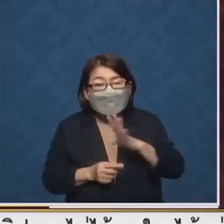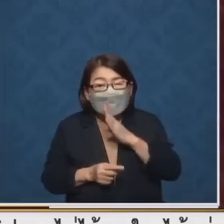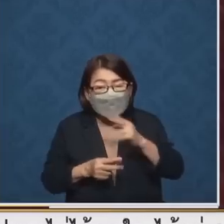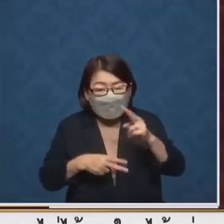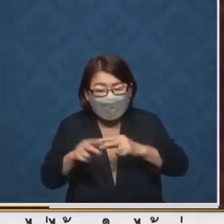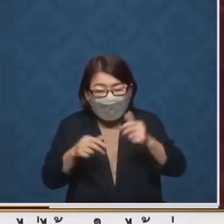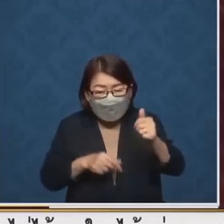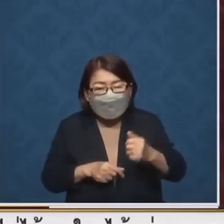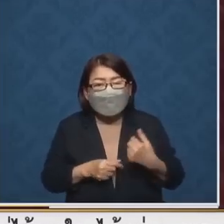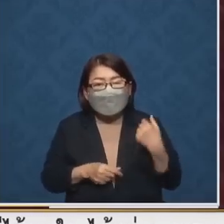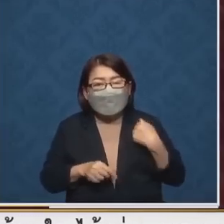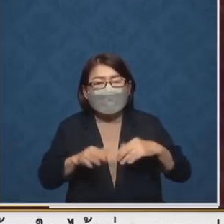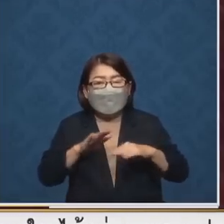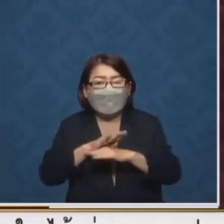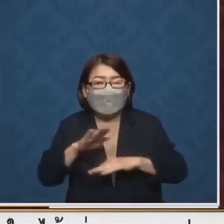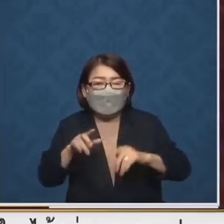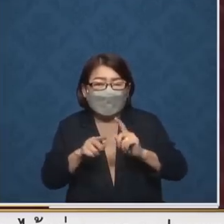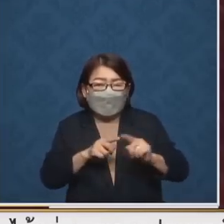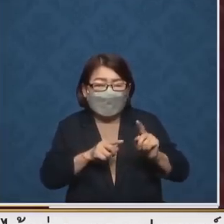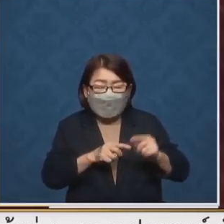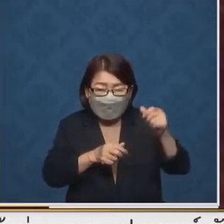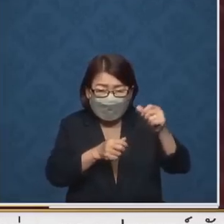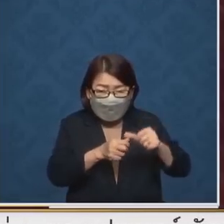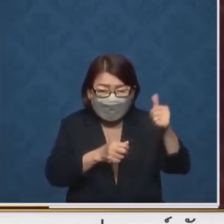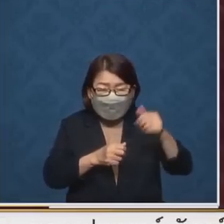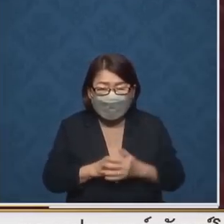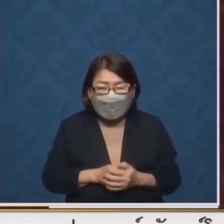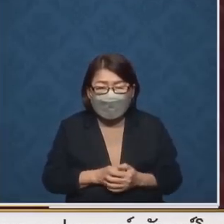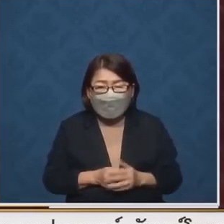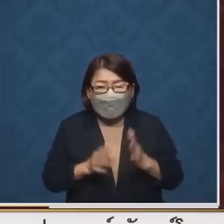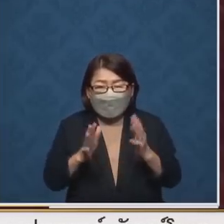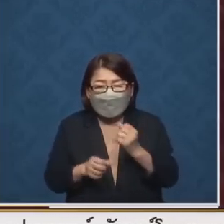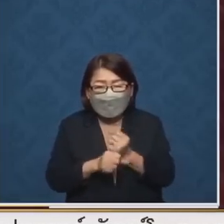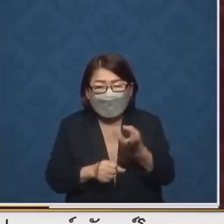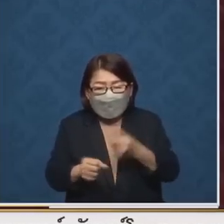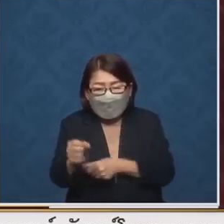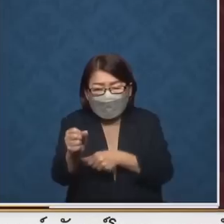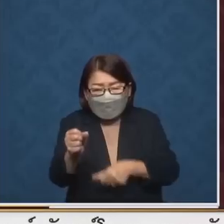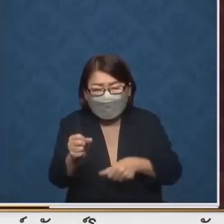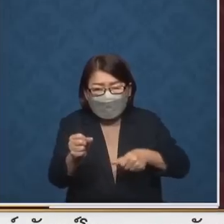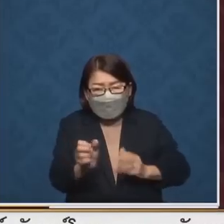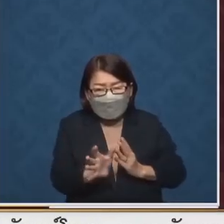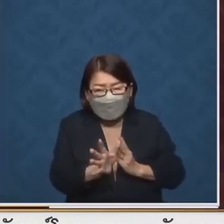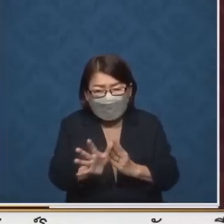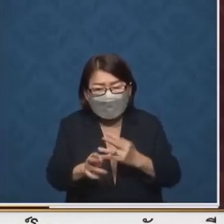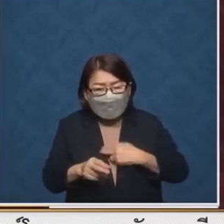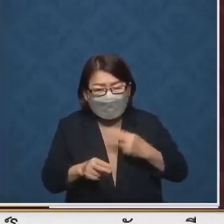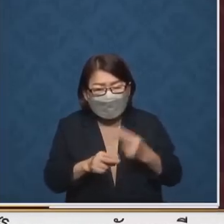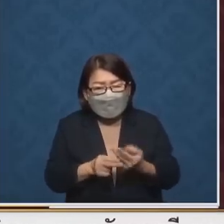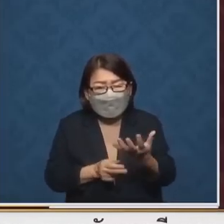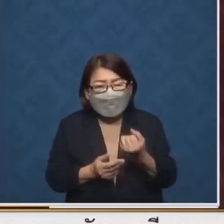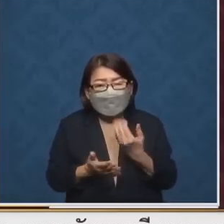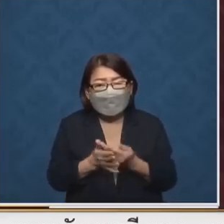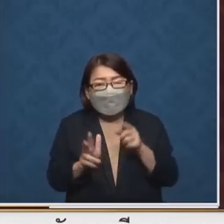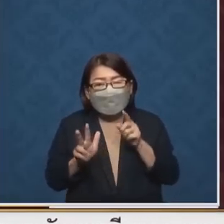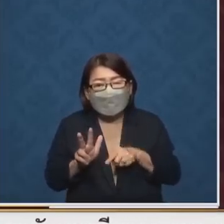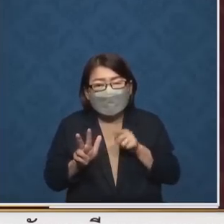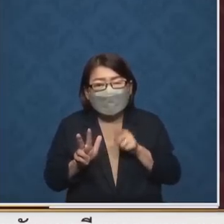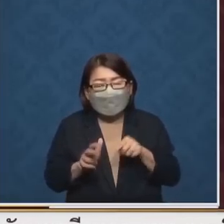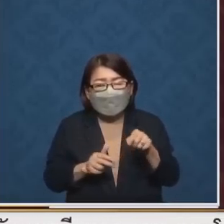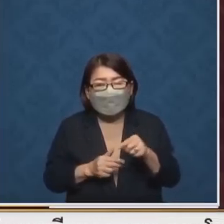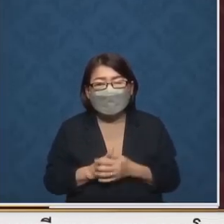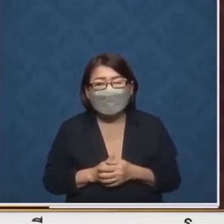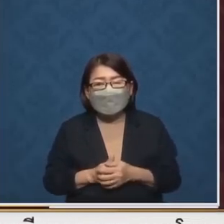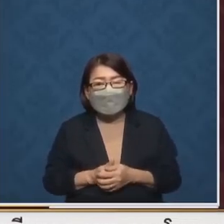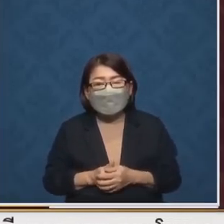จับหลกฐานได้หายเรื่องท่านจำเรื่องชาวนาที่มีชื่อมา Rhangryสามพับาทแสนวาคนเป็นคนที่